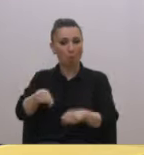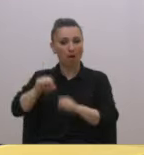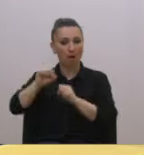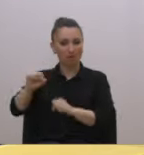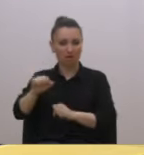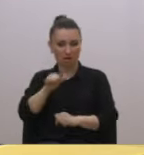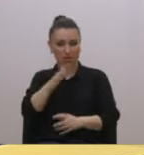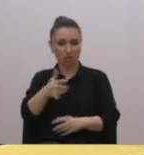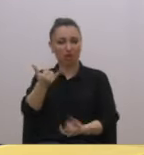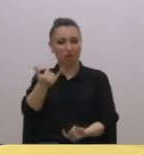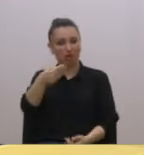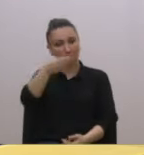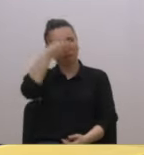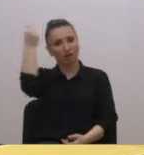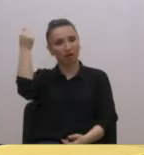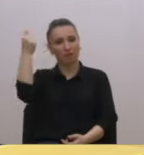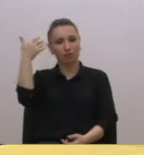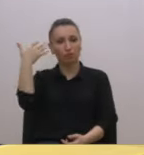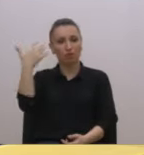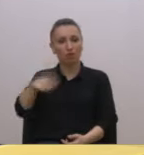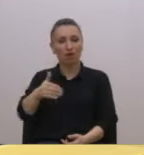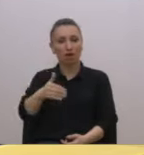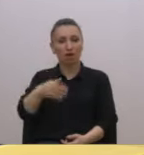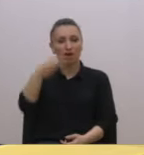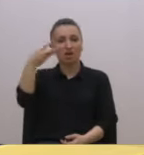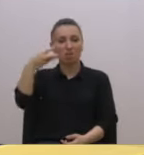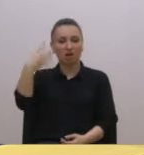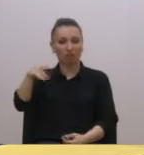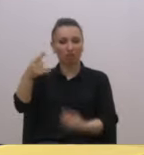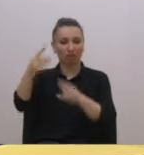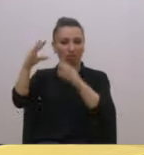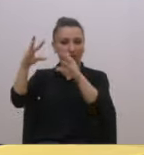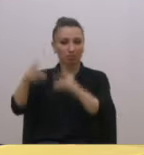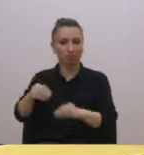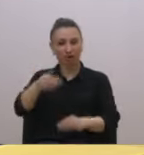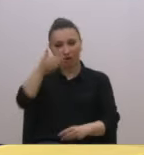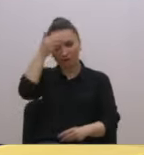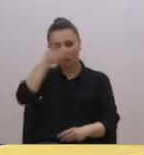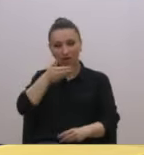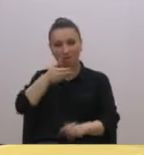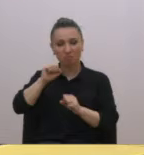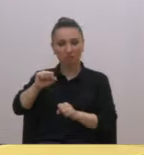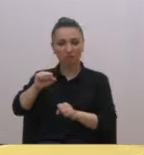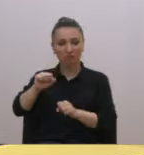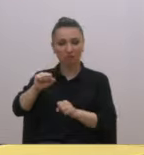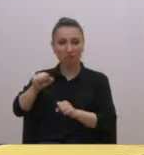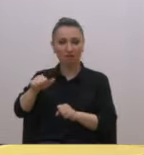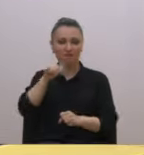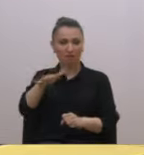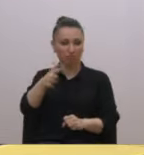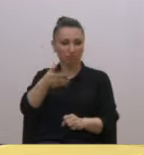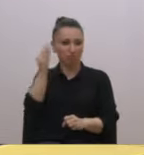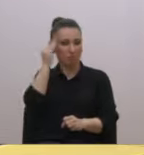თითქოს ეხლა დაავიწყდებათ, რომ იბედი ჩაახშეს ნიღბიანი მცველებით,